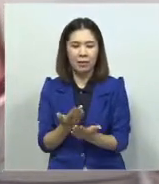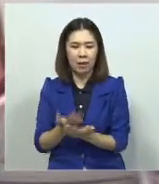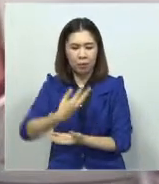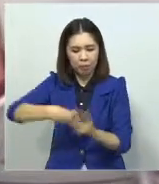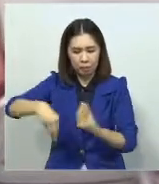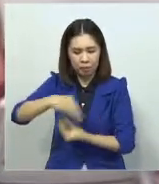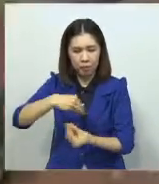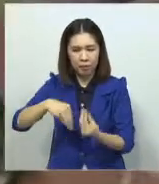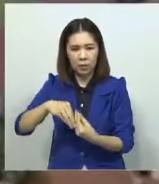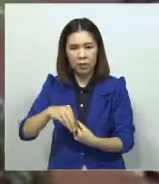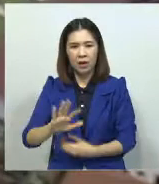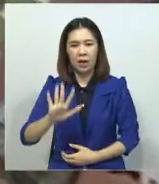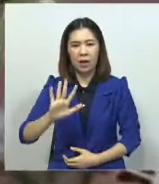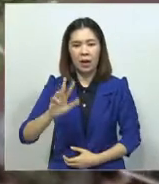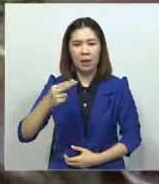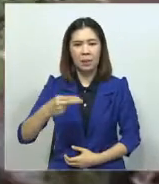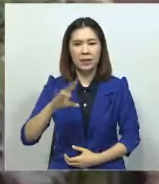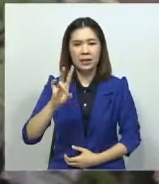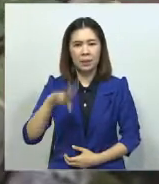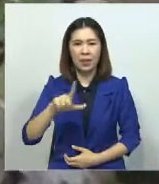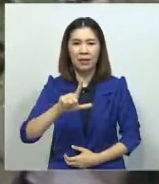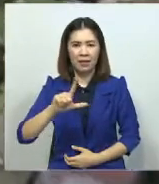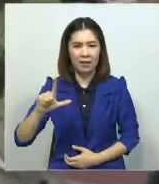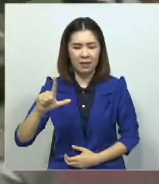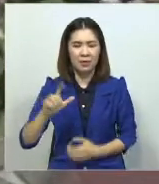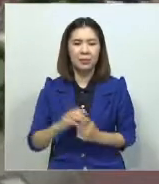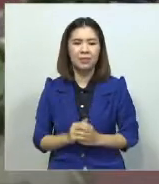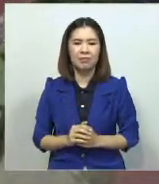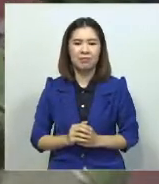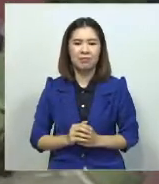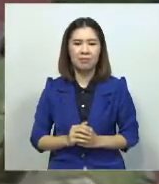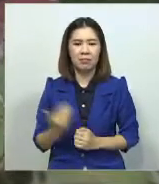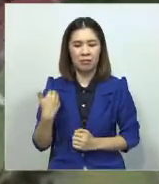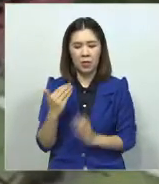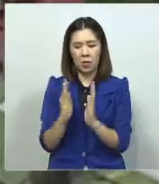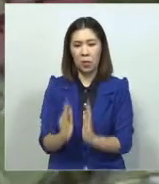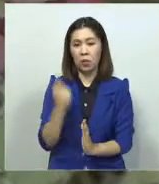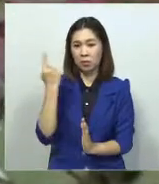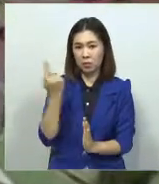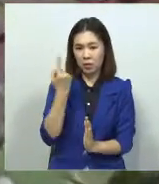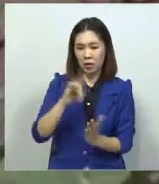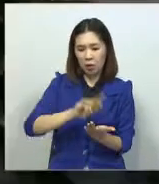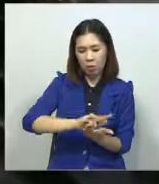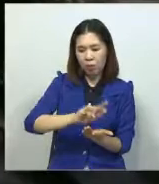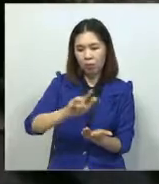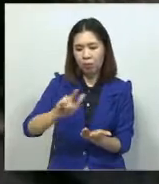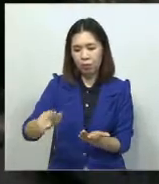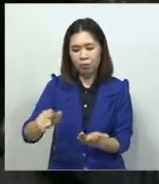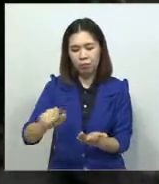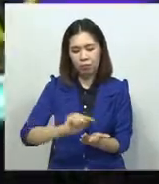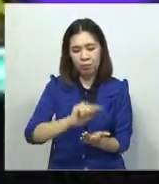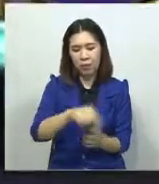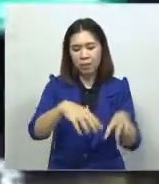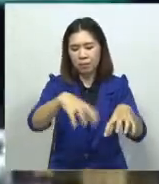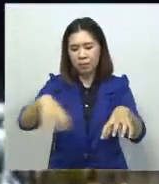าในจังหวัดประมาณ 57,000 ล้านบาทและยังเป็นฐานการกระจายนักท่องเที่ยวไปยังเกาะพะงันและเกาะเต่าตลอดจนแหล่ง